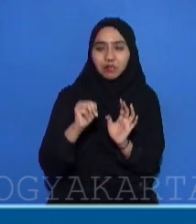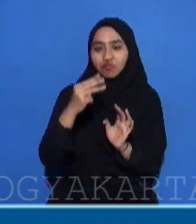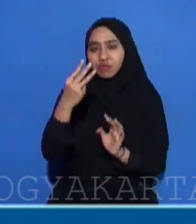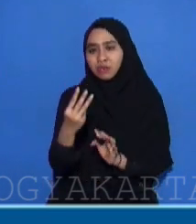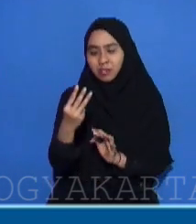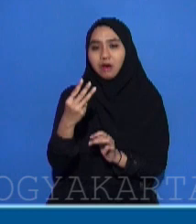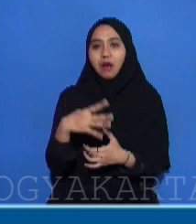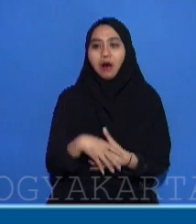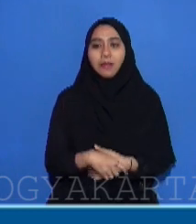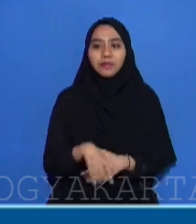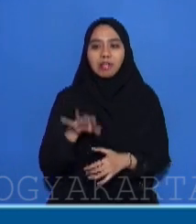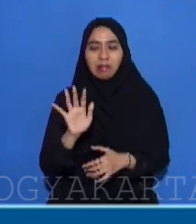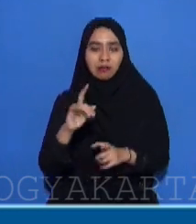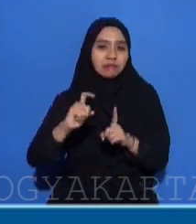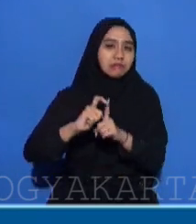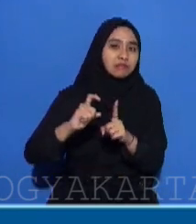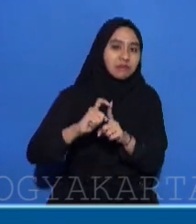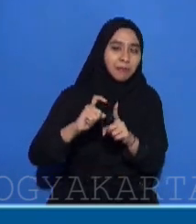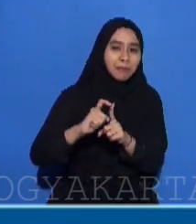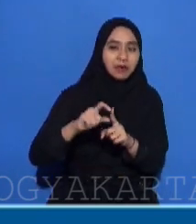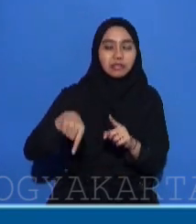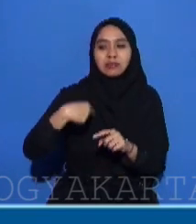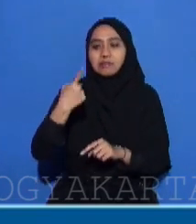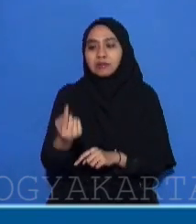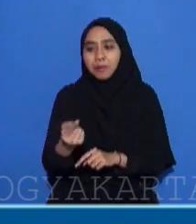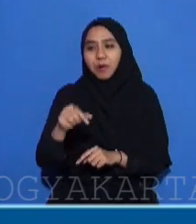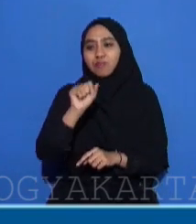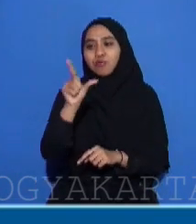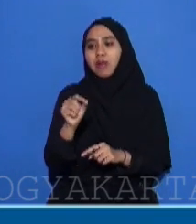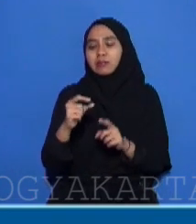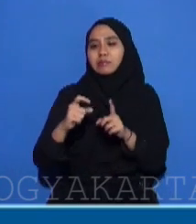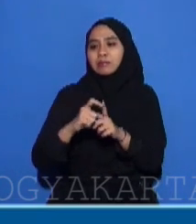Terus Desember ada sendiri ngantos Desember diperkirakan